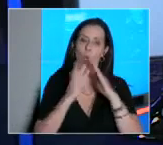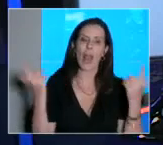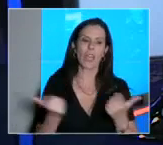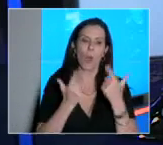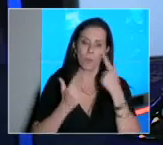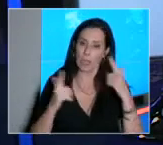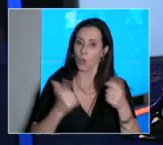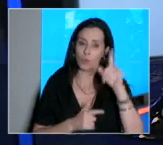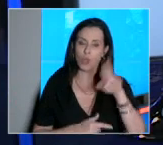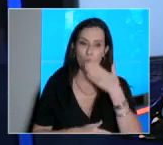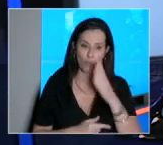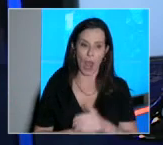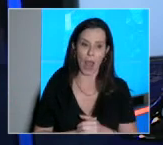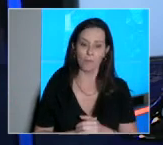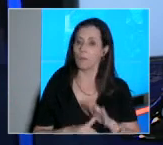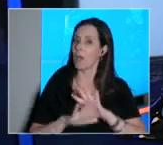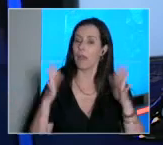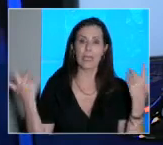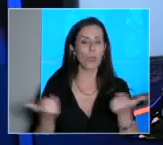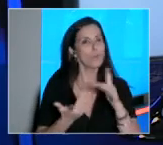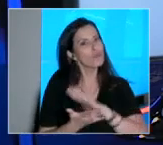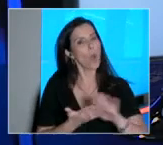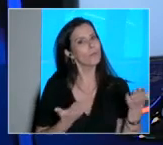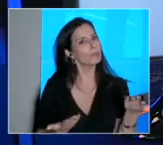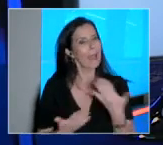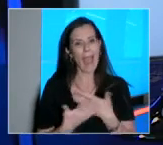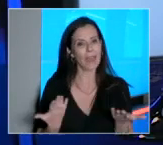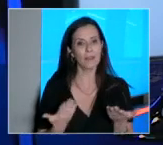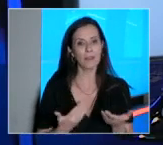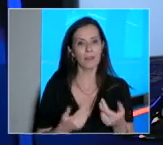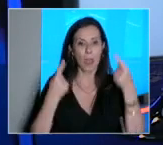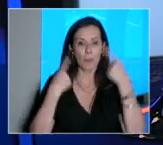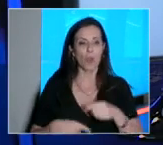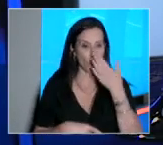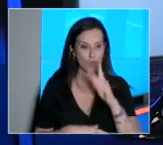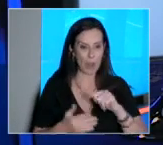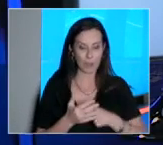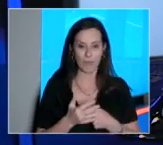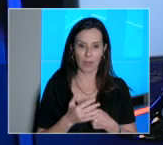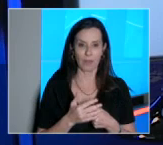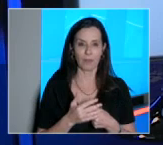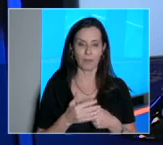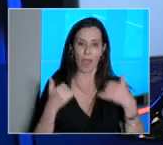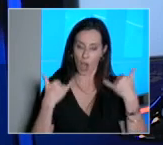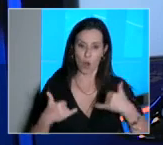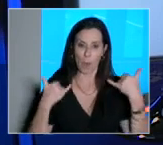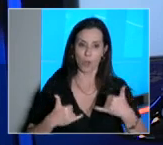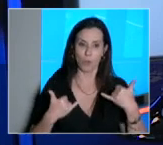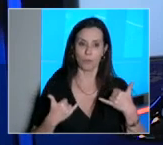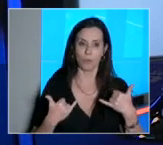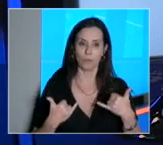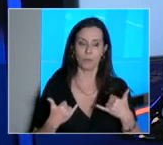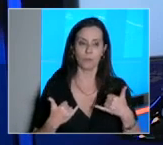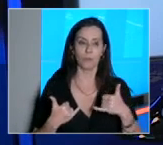האירועים. יש לי את המפה של האירועים. זה מאוד יפה. תקיש על אין אירועים עממיים כמעט בכלל. ביום ירושלים, כן, אני מתכוון. כן. היום. אז אולי.